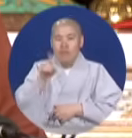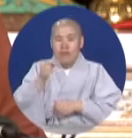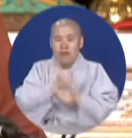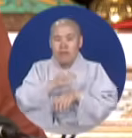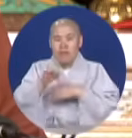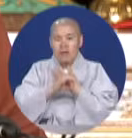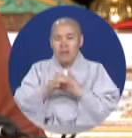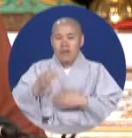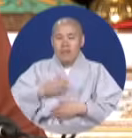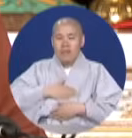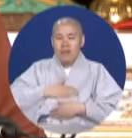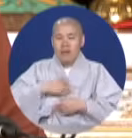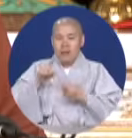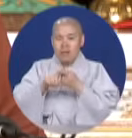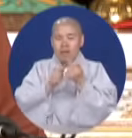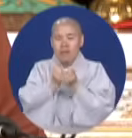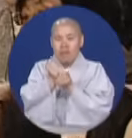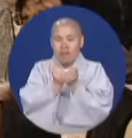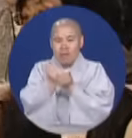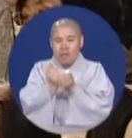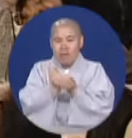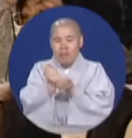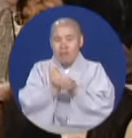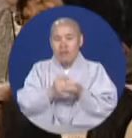말이에요. 나를 설명한 거거든요.